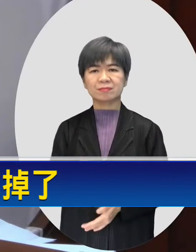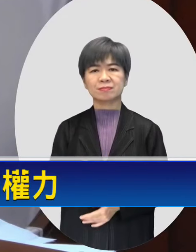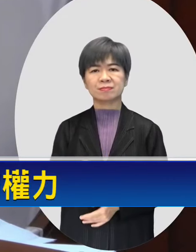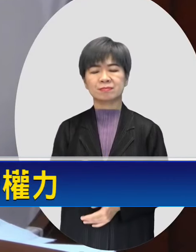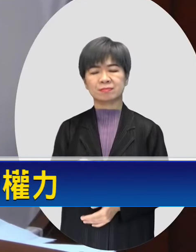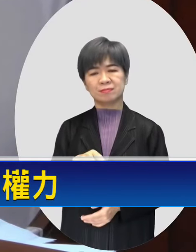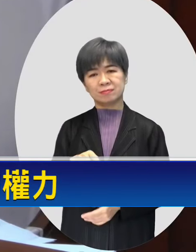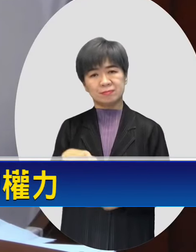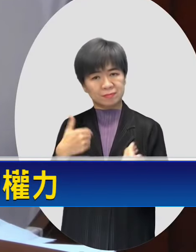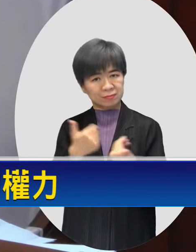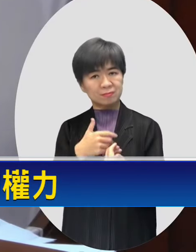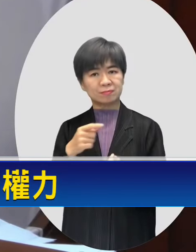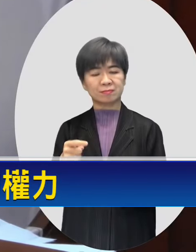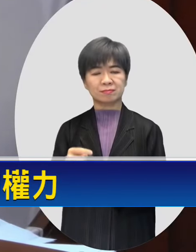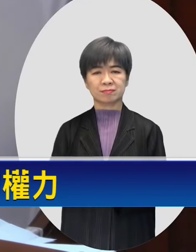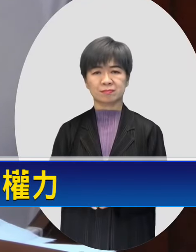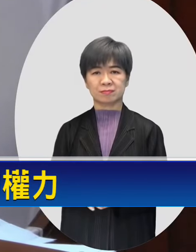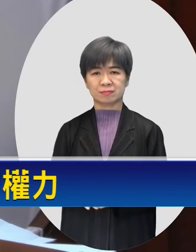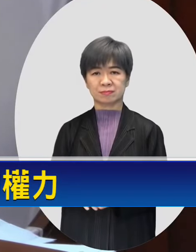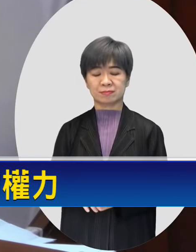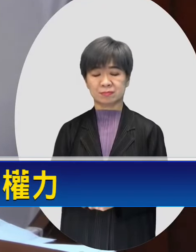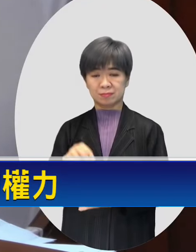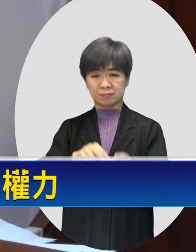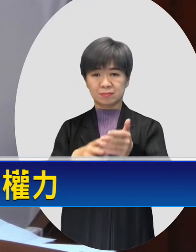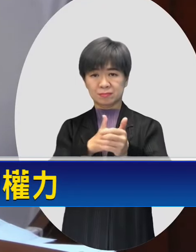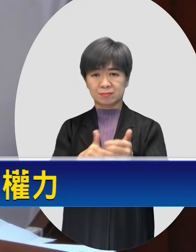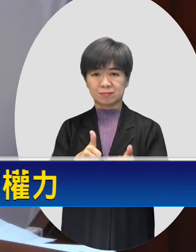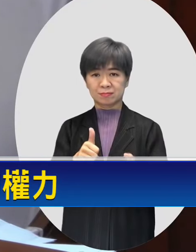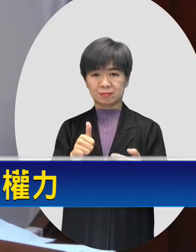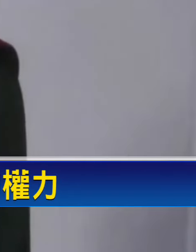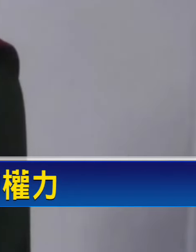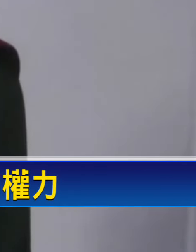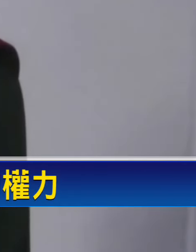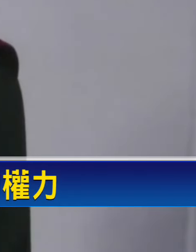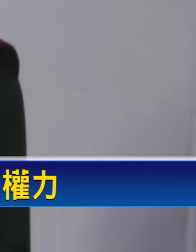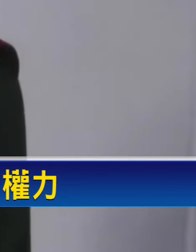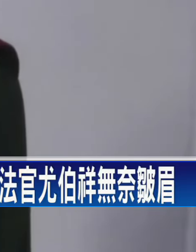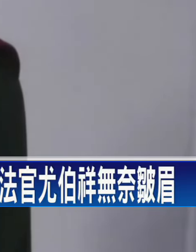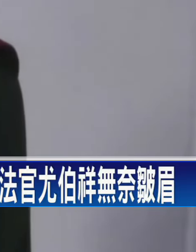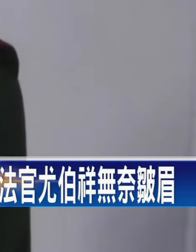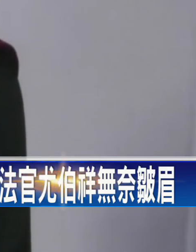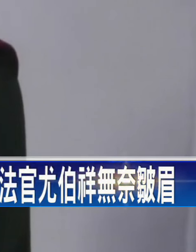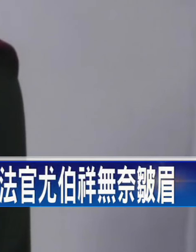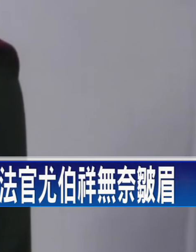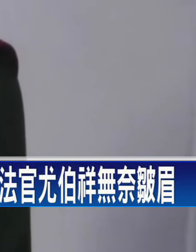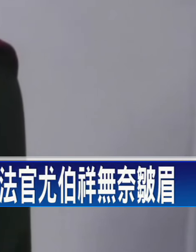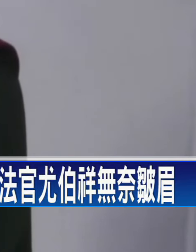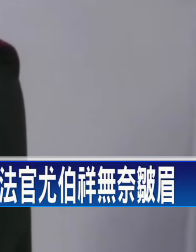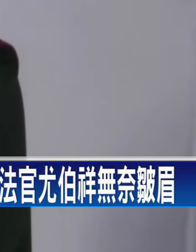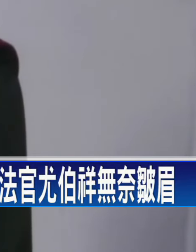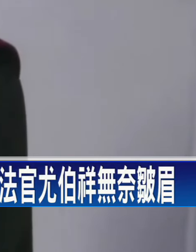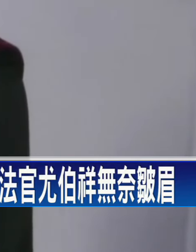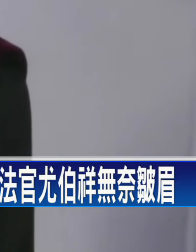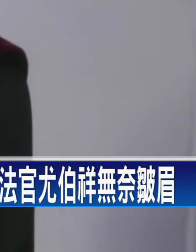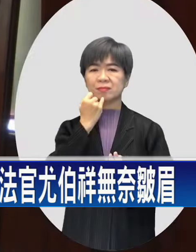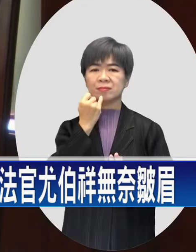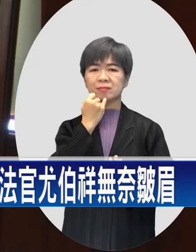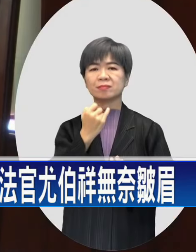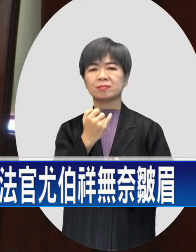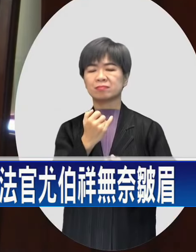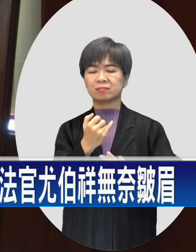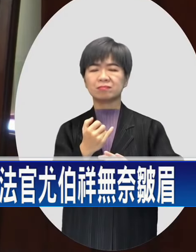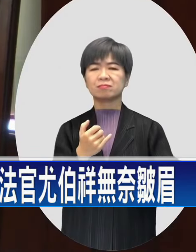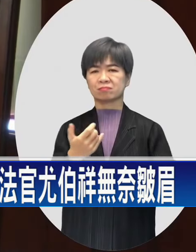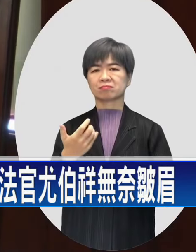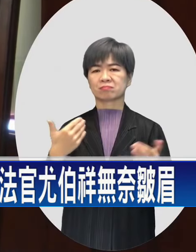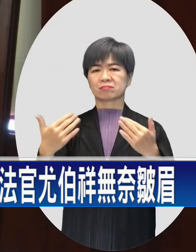剥夺掉了他们少数立委申请释宪的权利？ 结果你跟你说直播，尤必雄就又再改一炸回